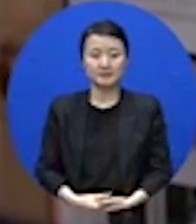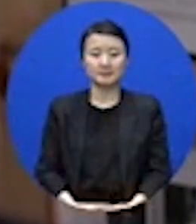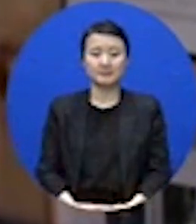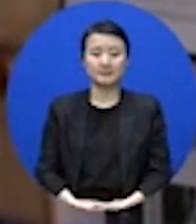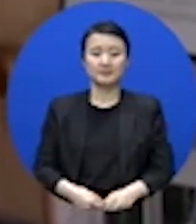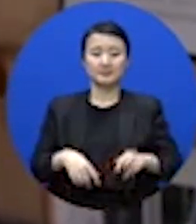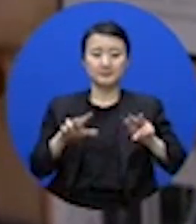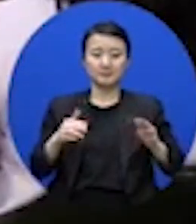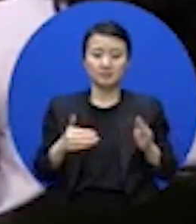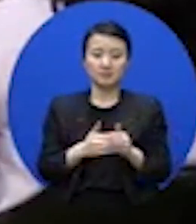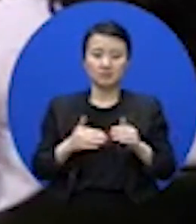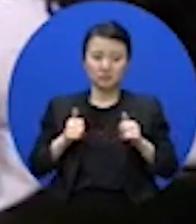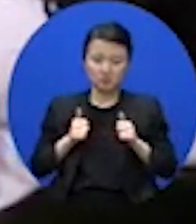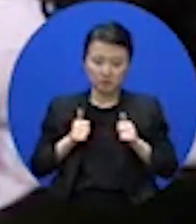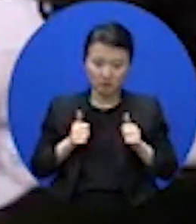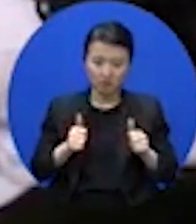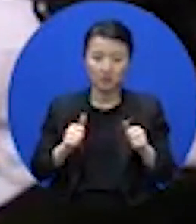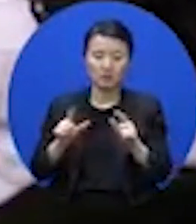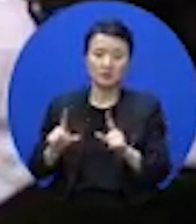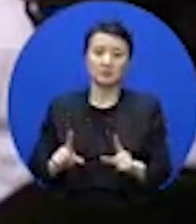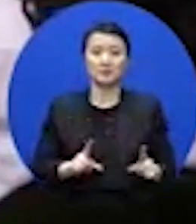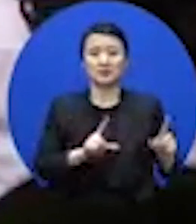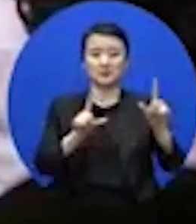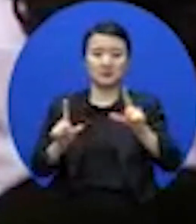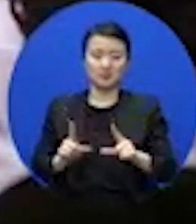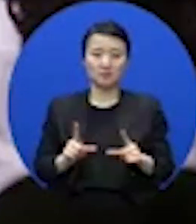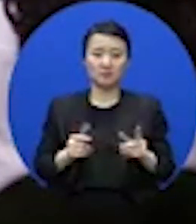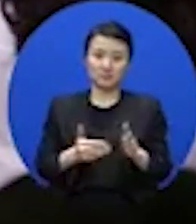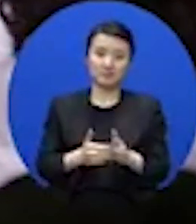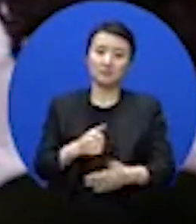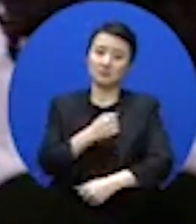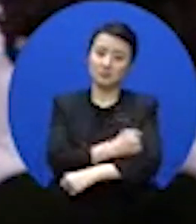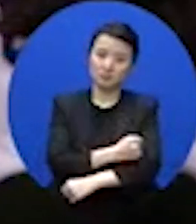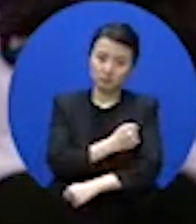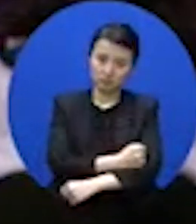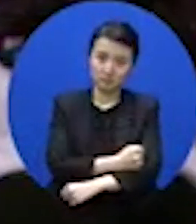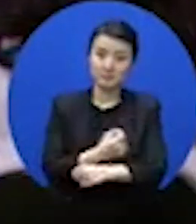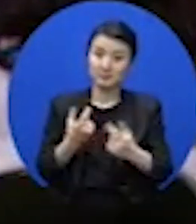그동안 열심히 살아온 나에게 상주자 그랬죠.